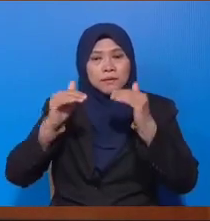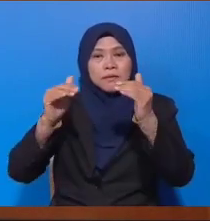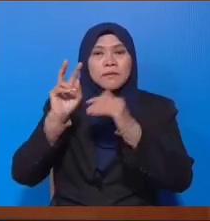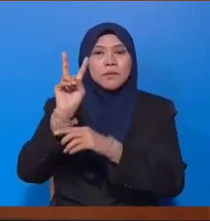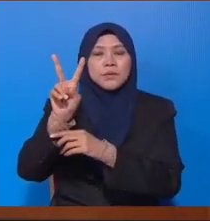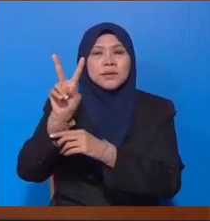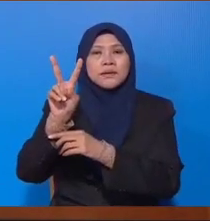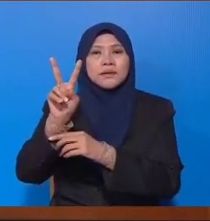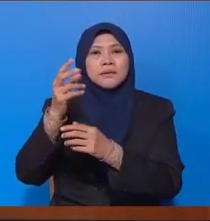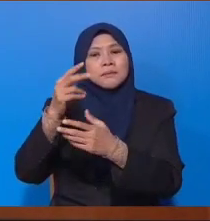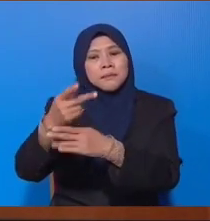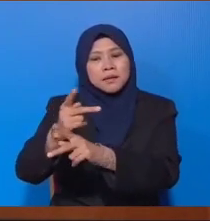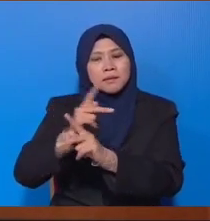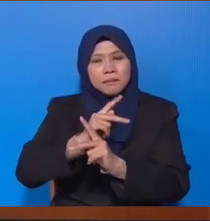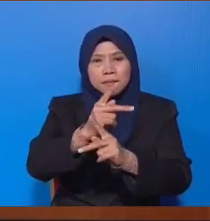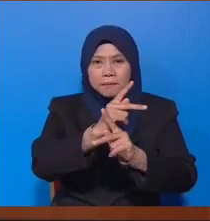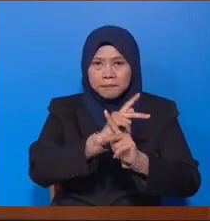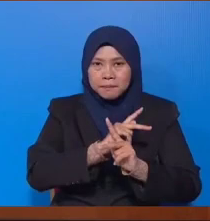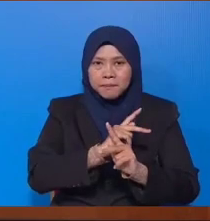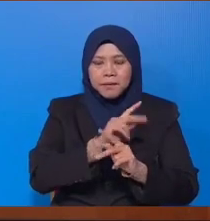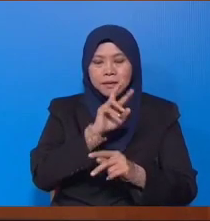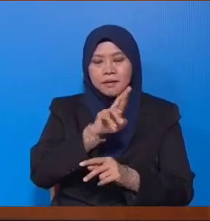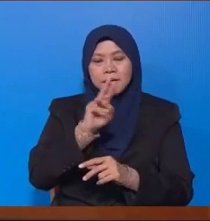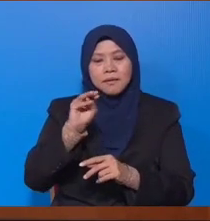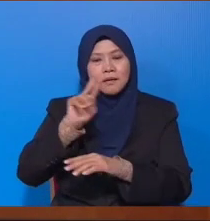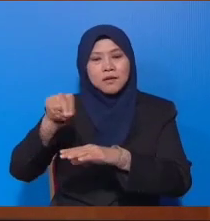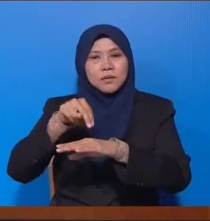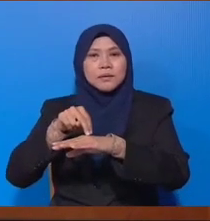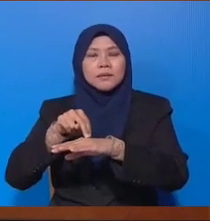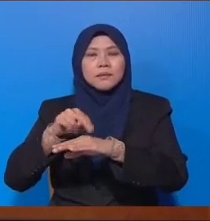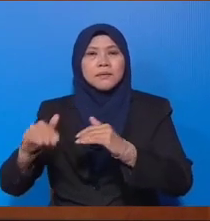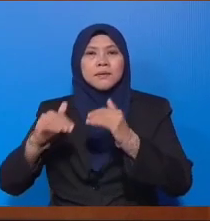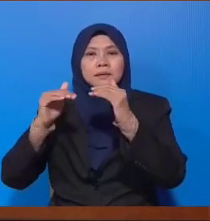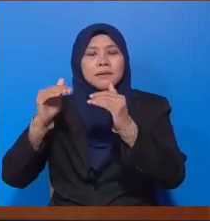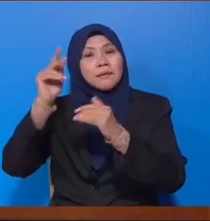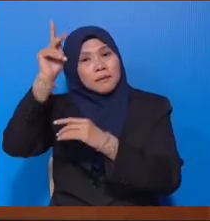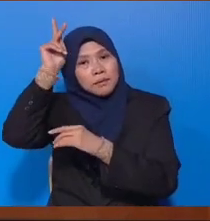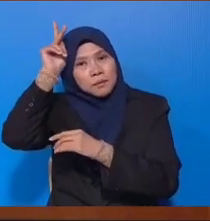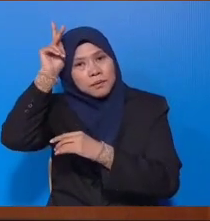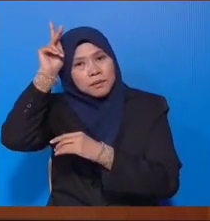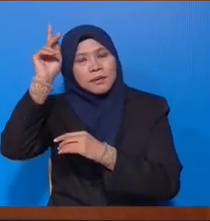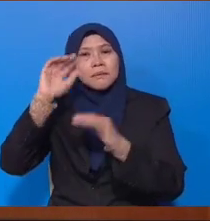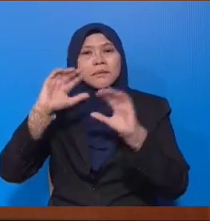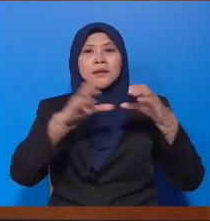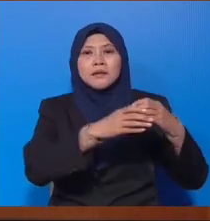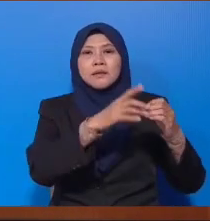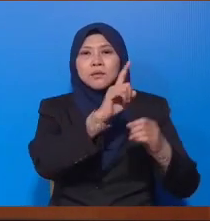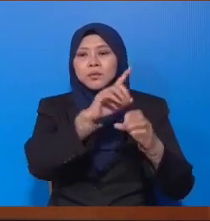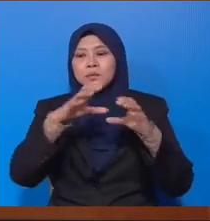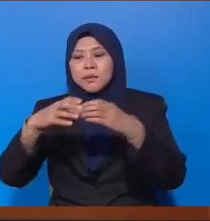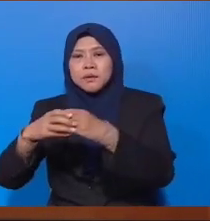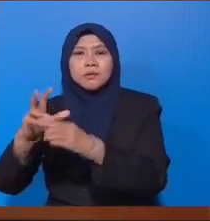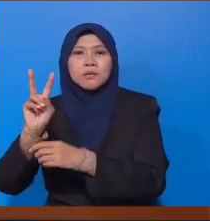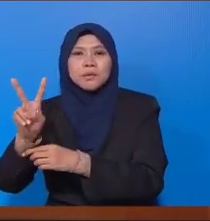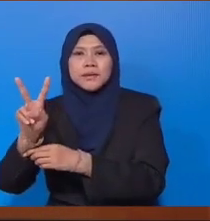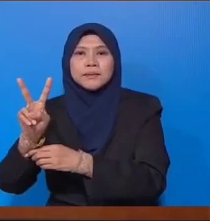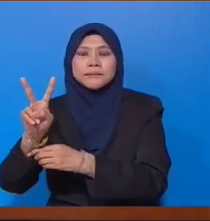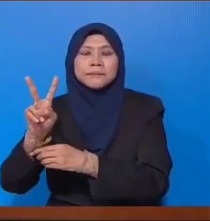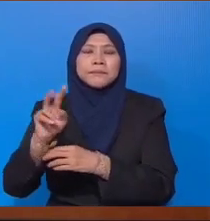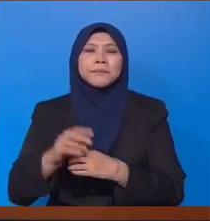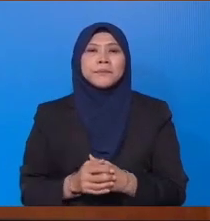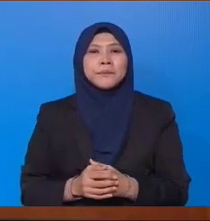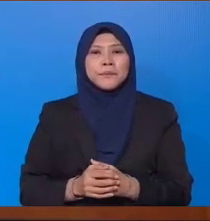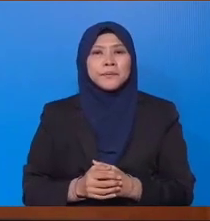lk21 dibuat share pinjaman dan program enak Dublin nasional pendekatan satu Negeri ikatan pc1 pc2 secara langsung